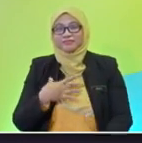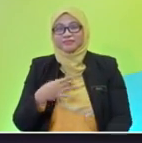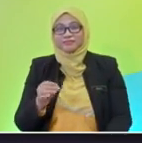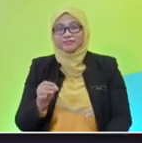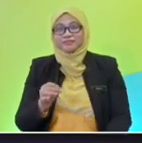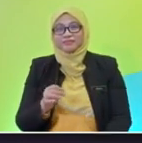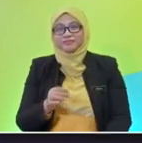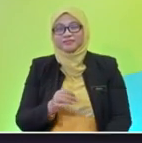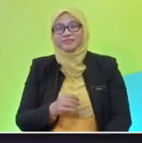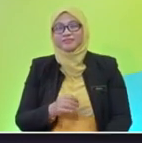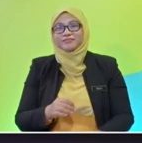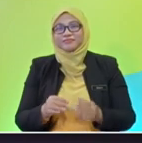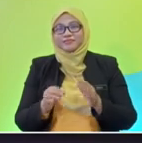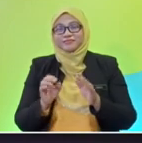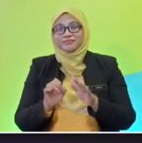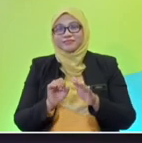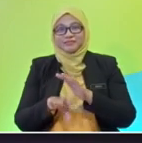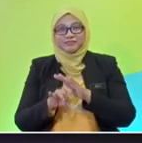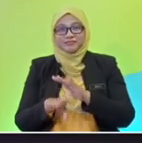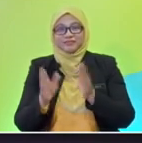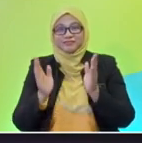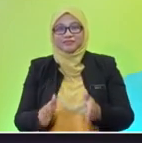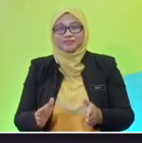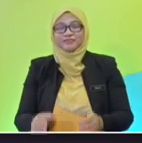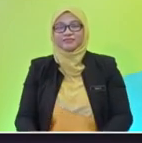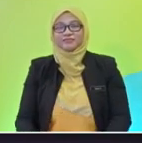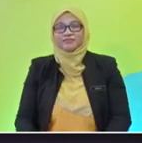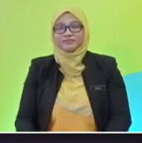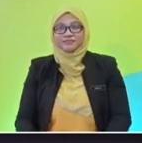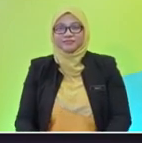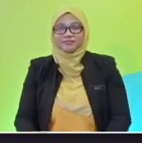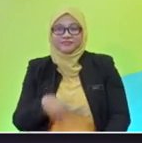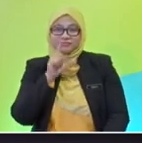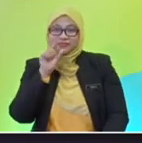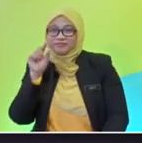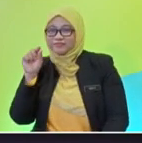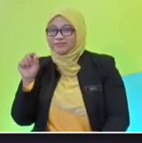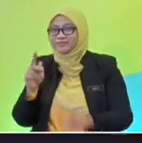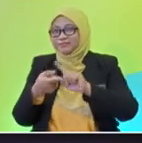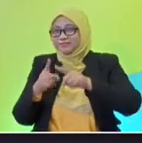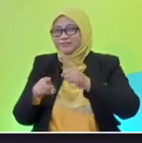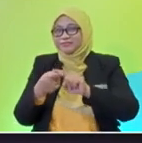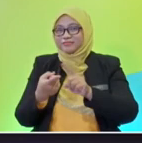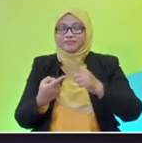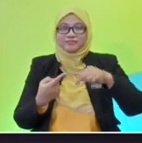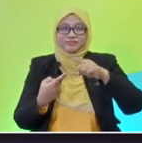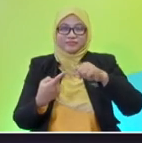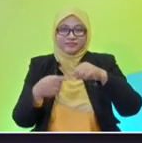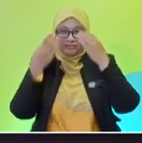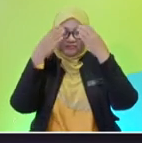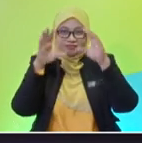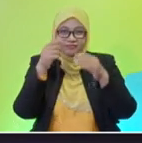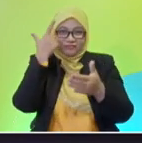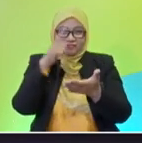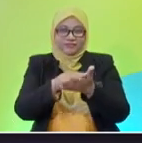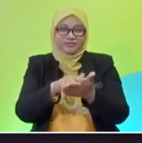kita. Contohnya, dalam kelas ada yang suka mengejek kawan. Jadi bila cikgu laporkan kepada ayahnya, dia